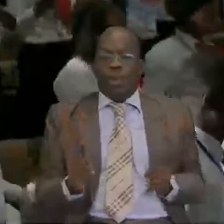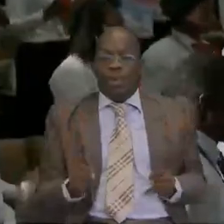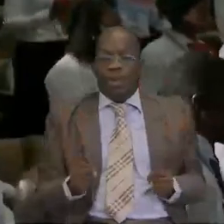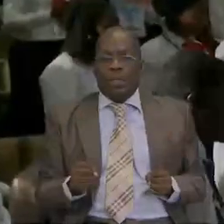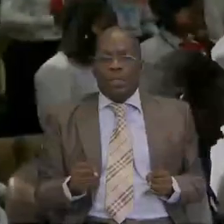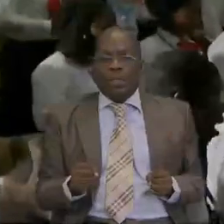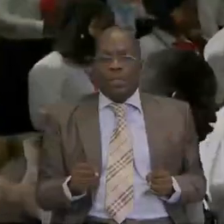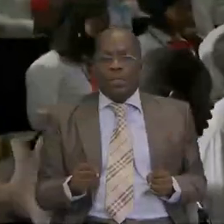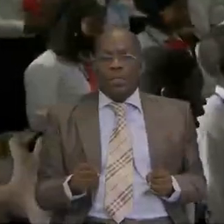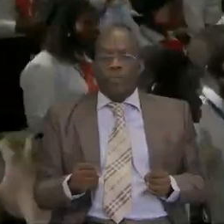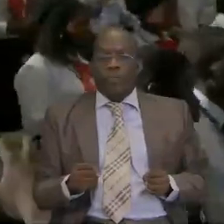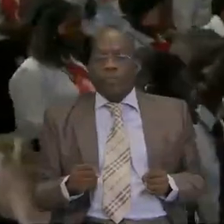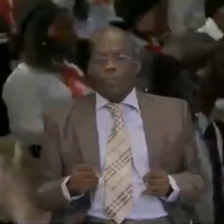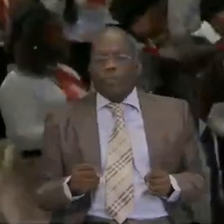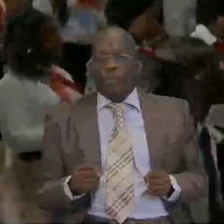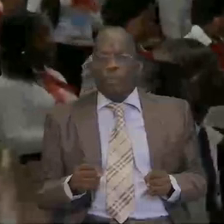La puissance.